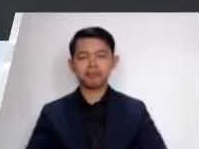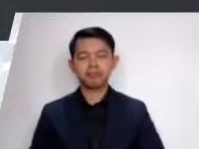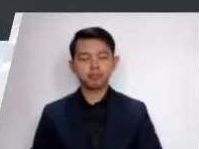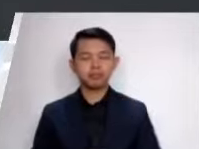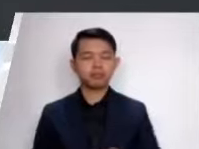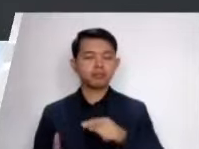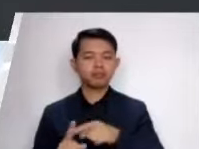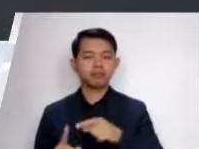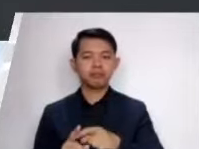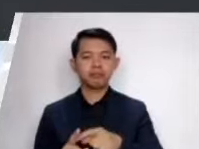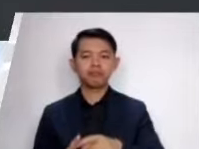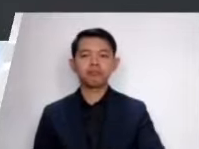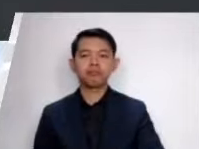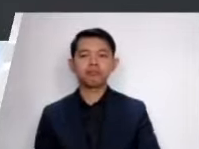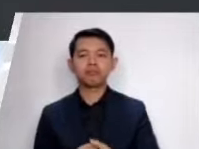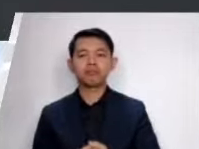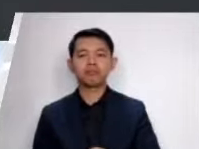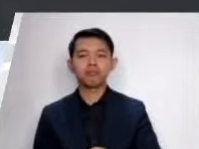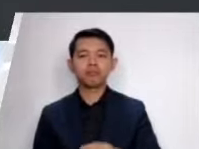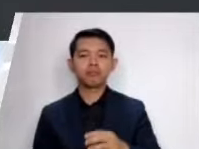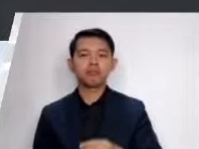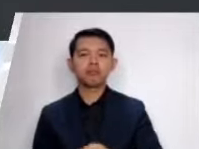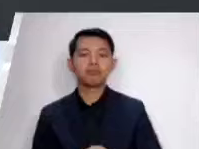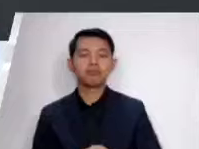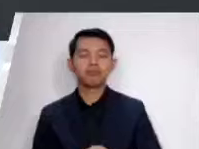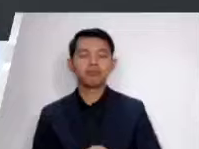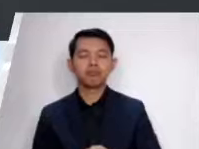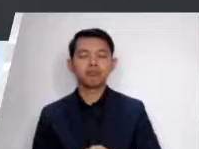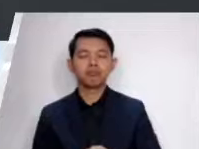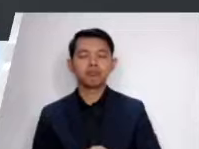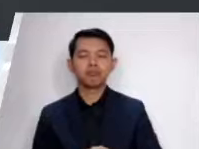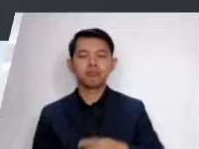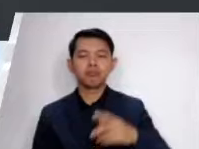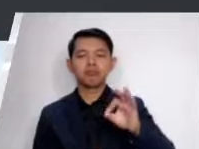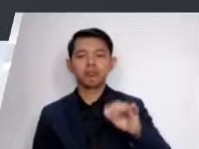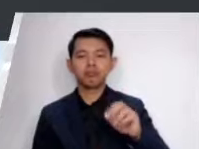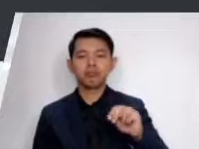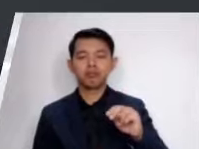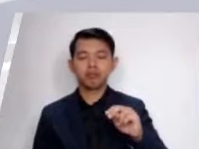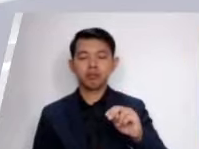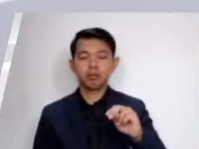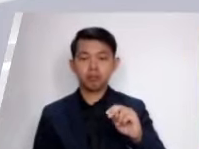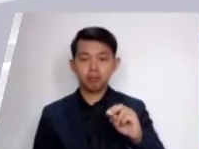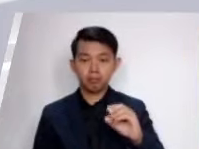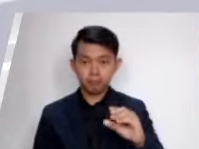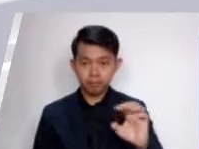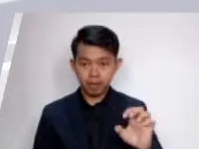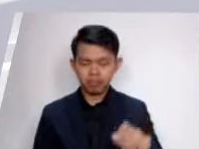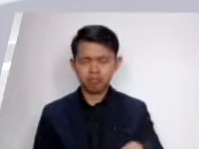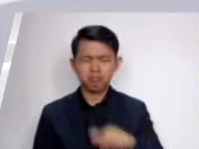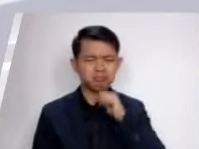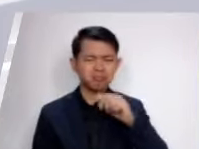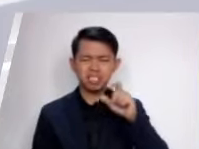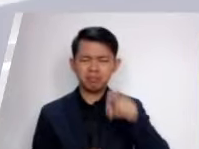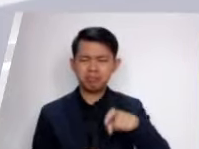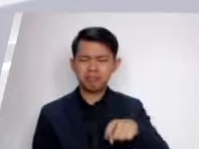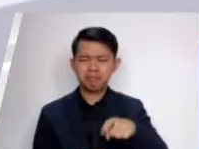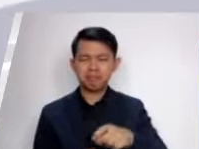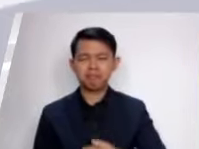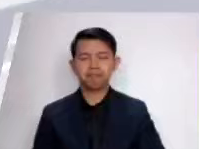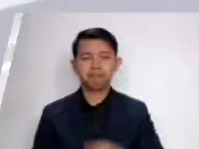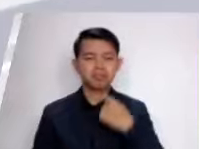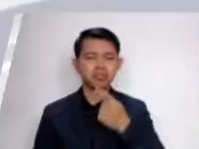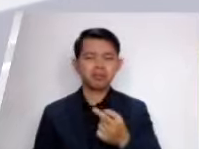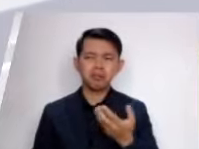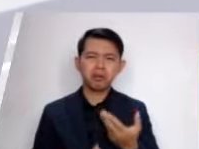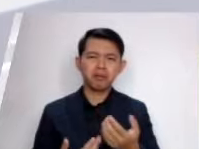Leader and ACT Teachers Party List Representative Franz Castro, hindi na raw ito kailangan pa. Kasi parang nire-revise na naman